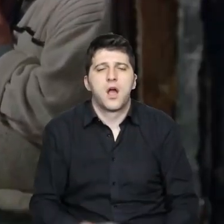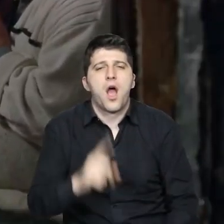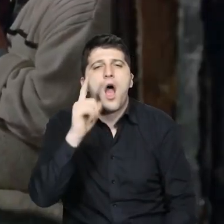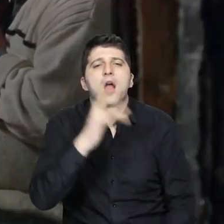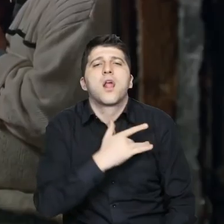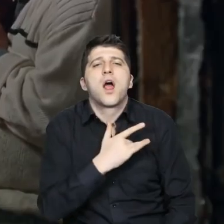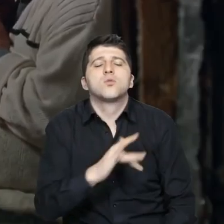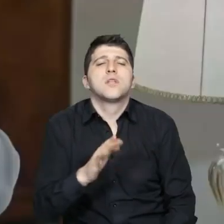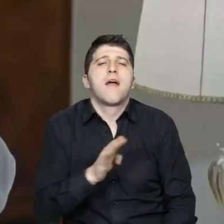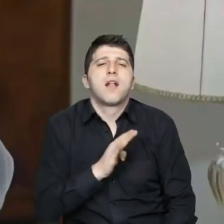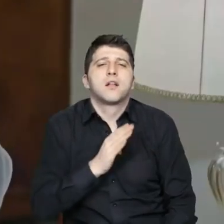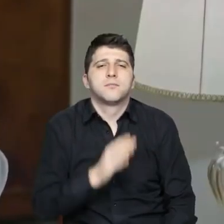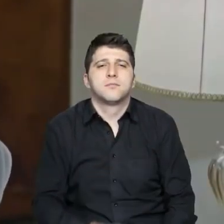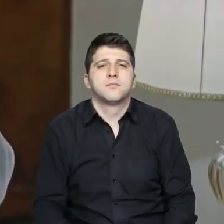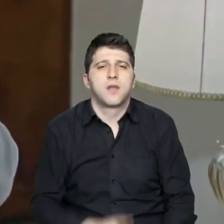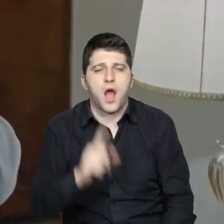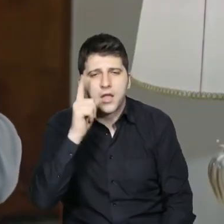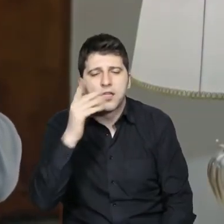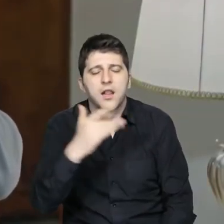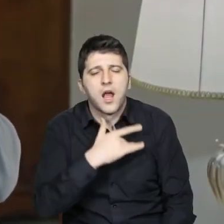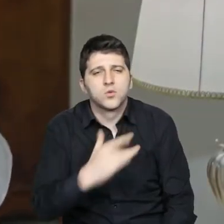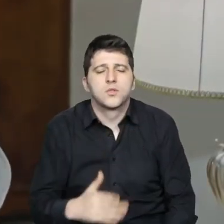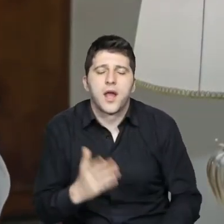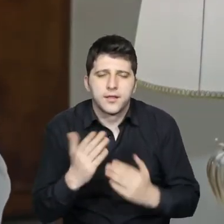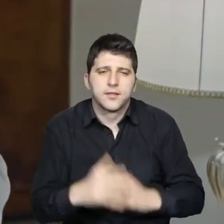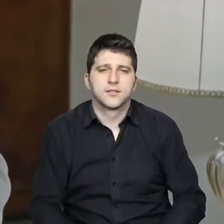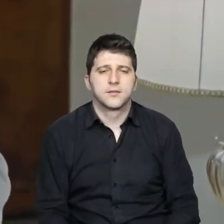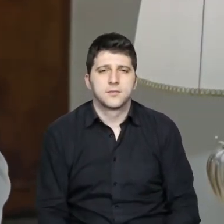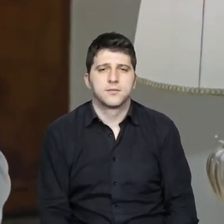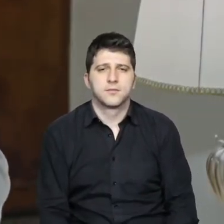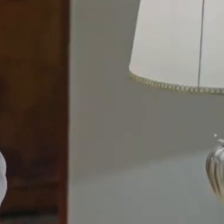senden razı olsun evladım. Allah senden de razı olsun. Hadi.